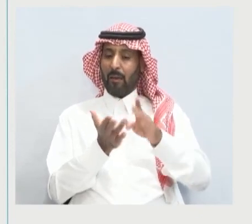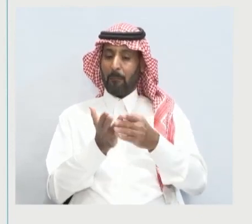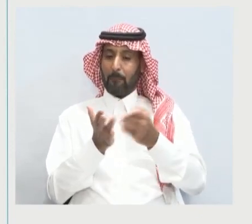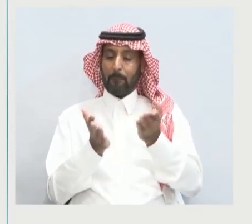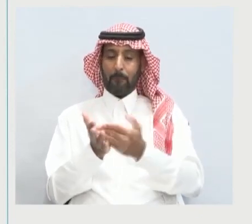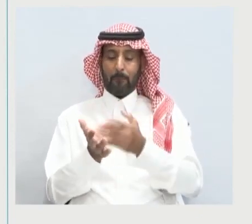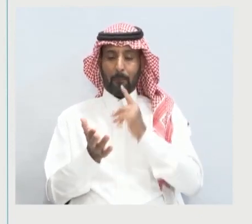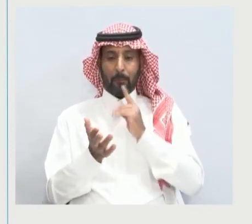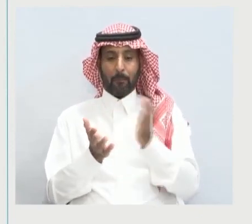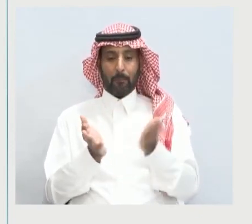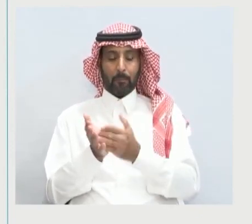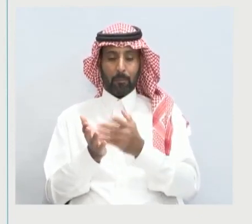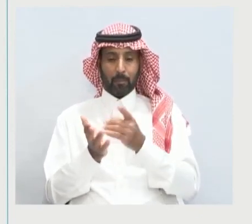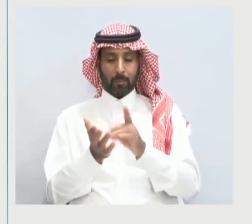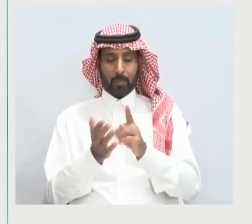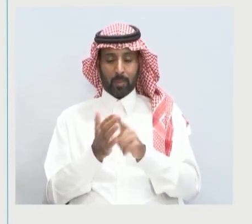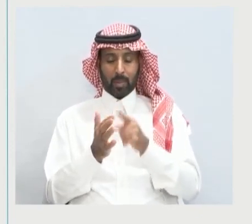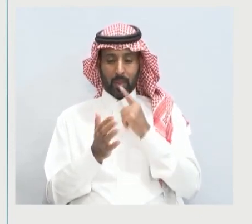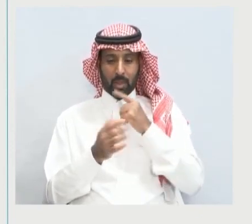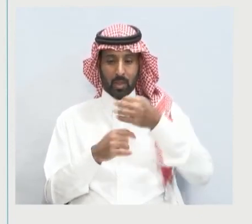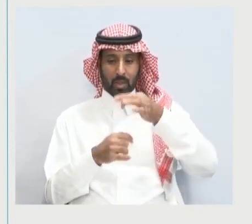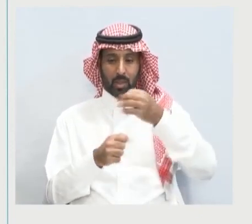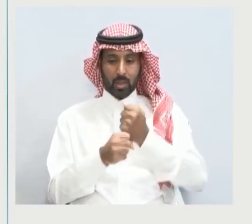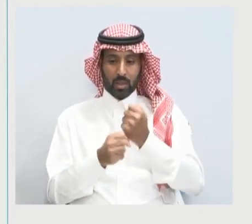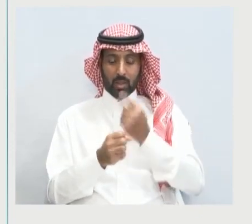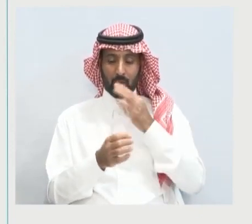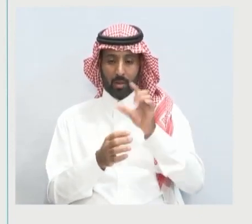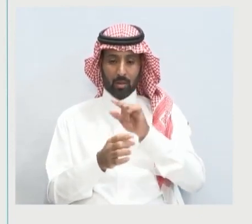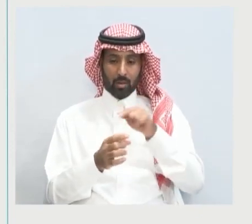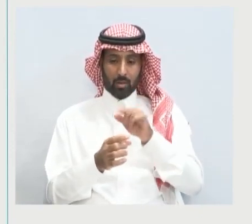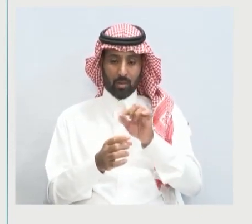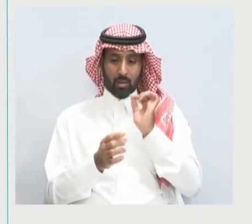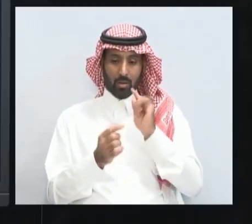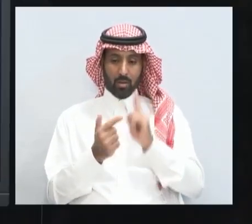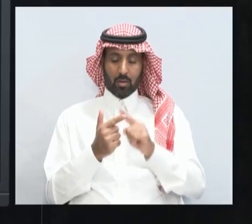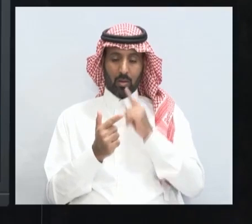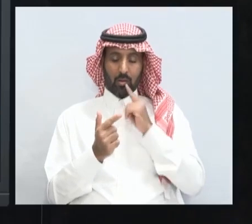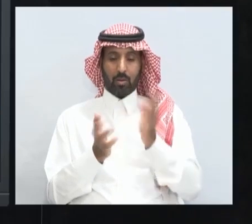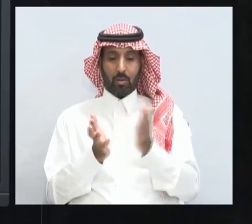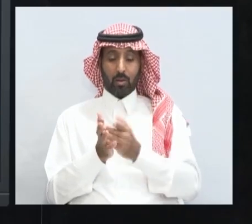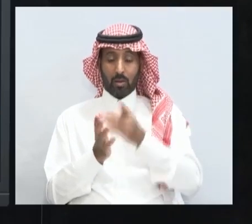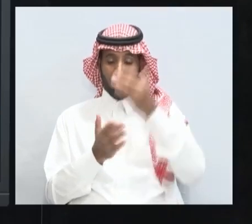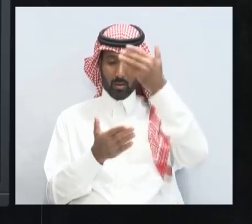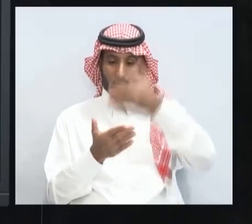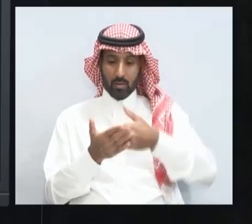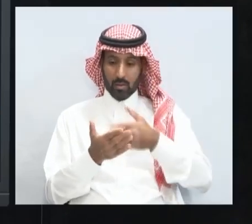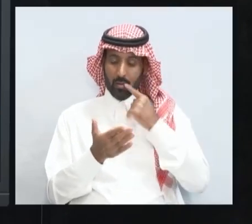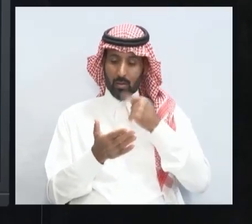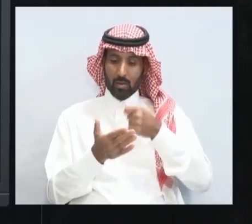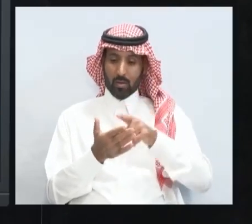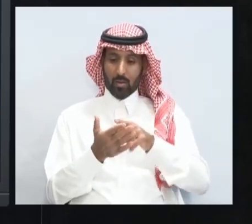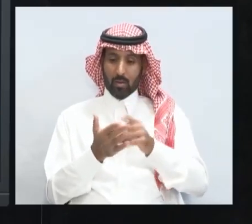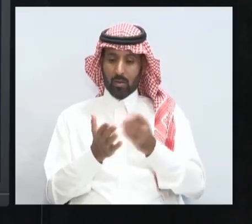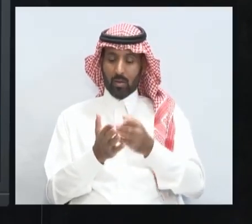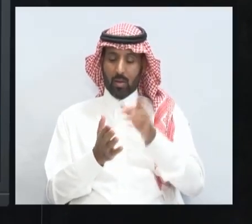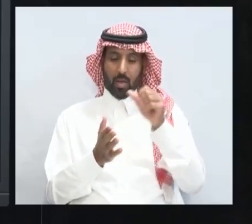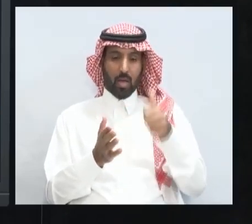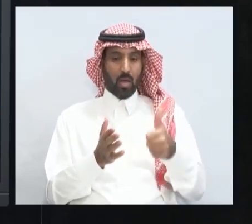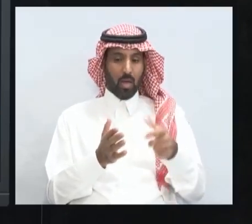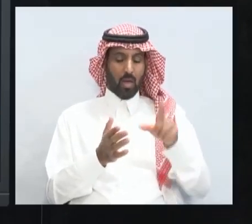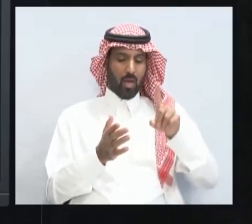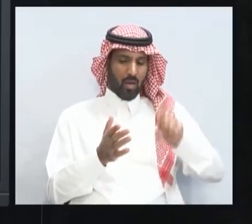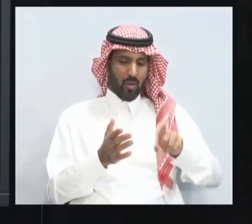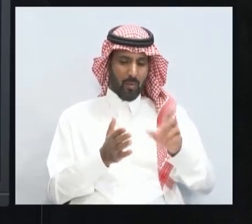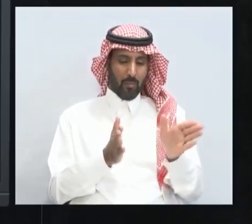بعدها تحذف ورقه العمل التي حدثت اذا نذهب الى ورقه العمل التي يريد حذفها بزر الفرع الايمن